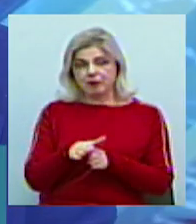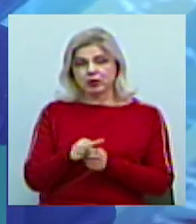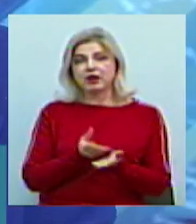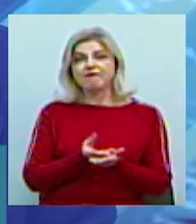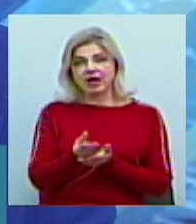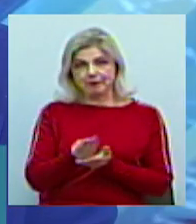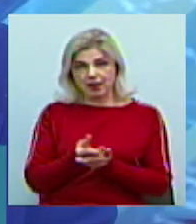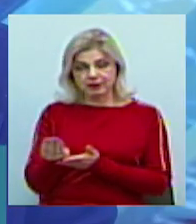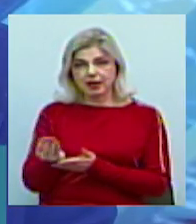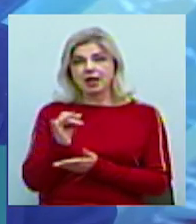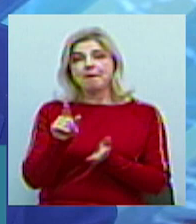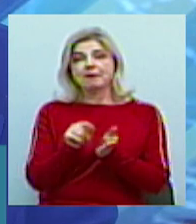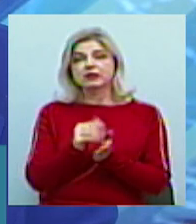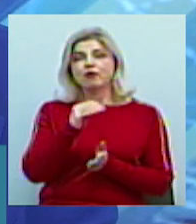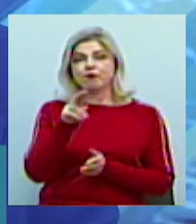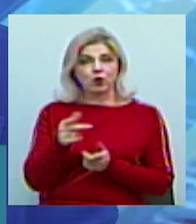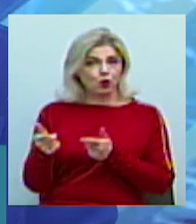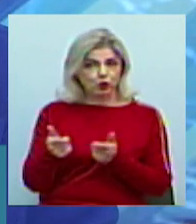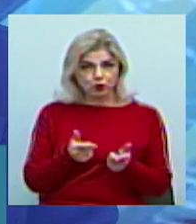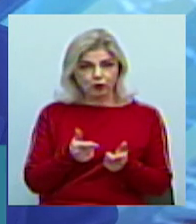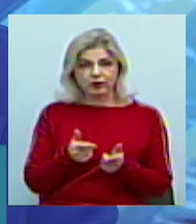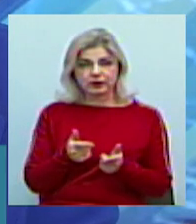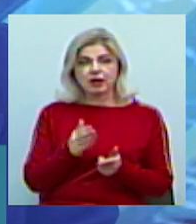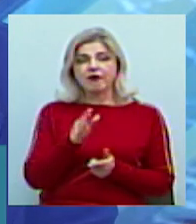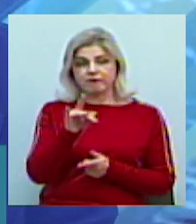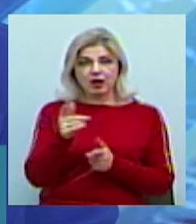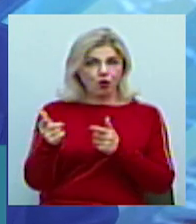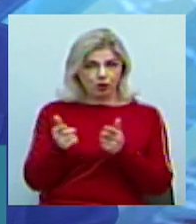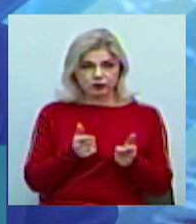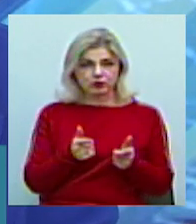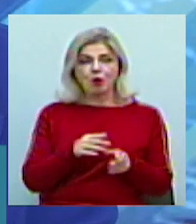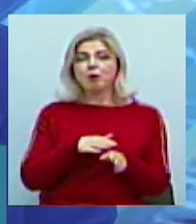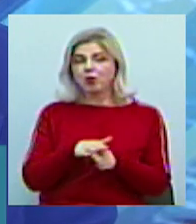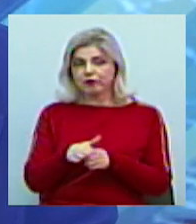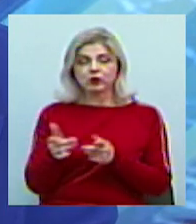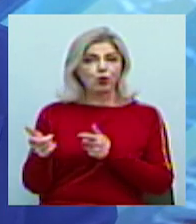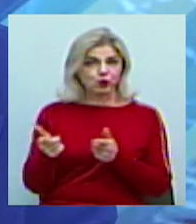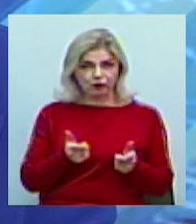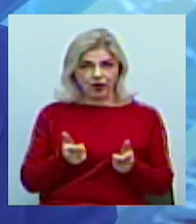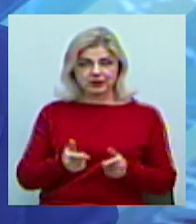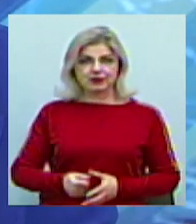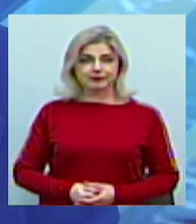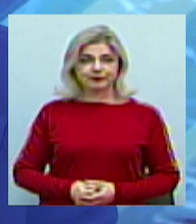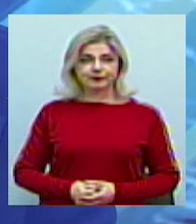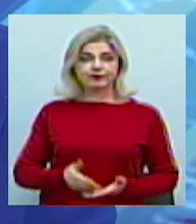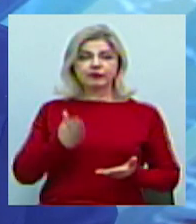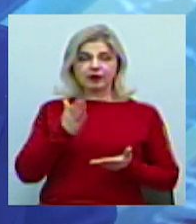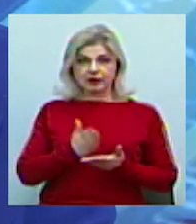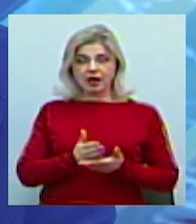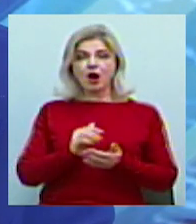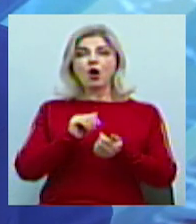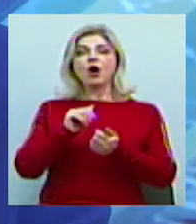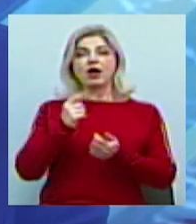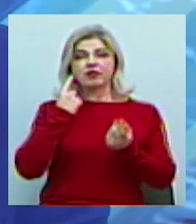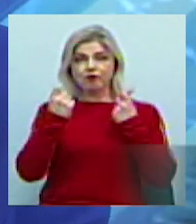виплати, так. І пенсійний фонд готовий, ви підготувались так. До цього? Повністю ми до цього підготувалися, є обмін